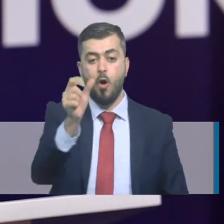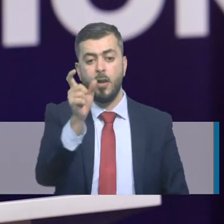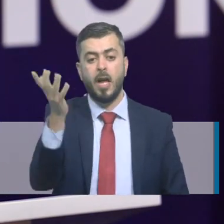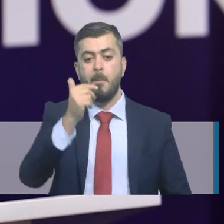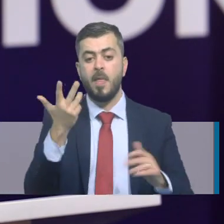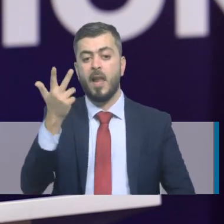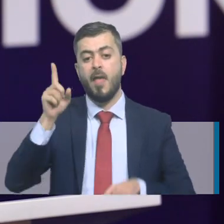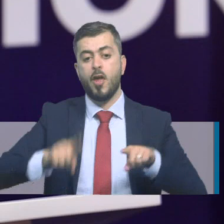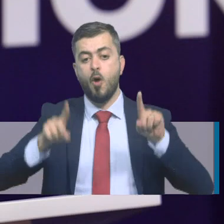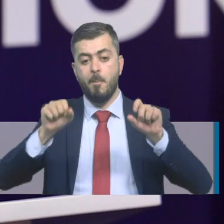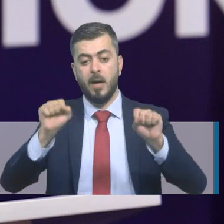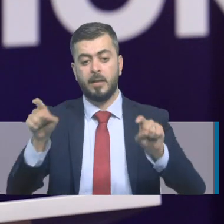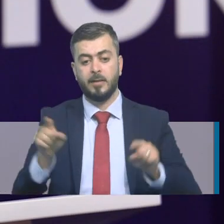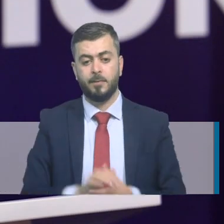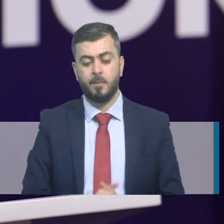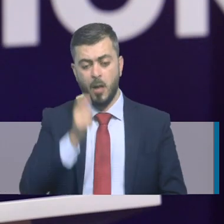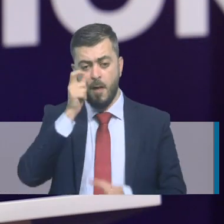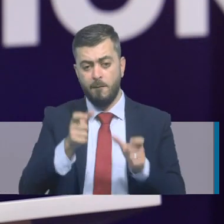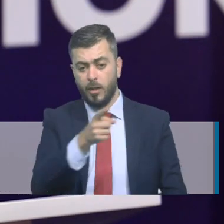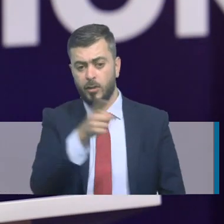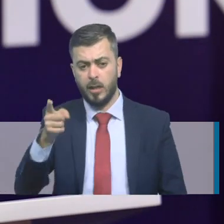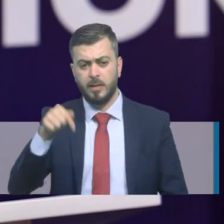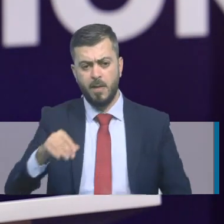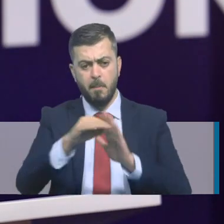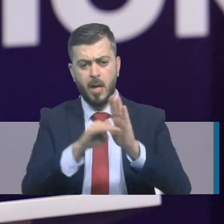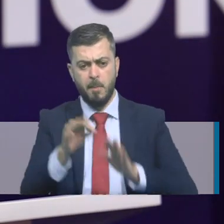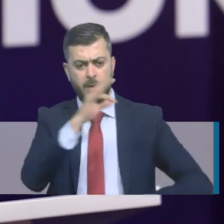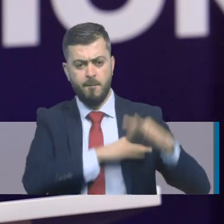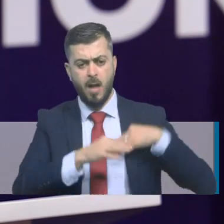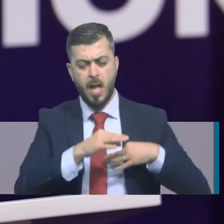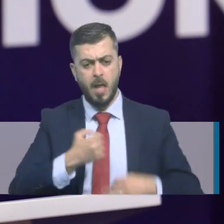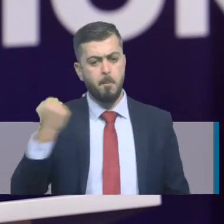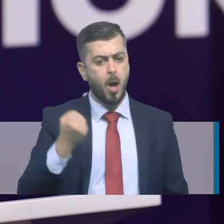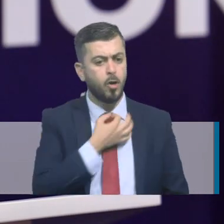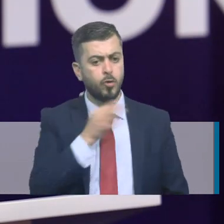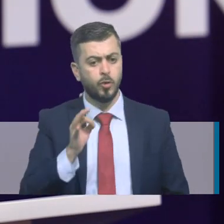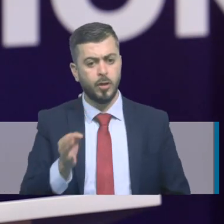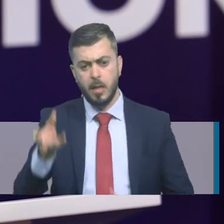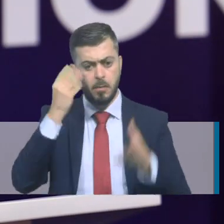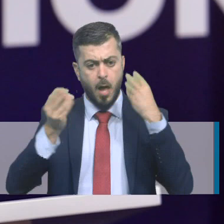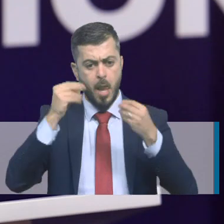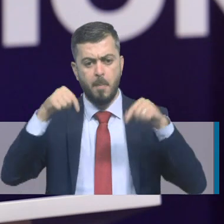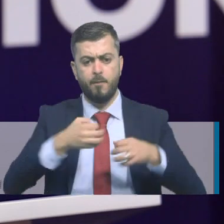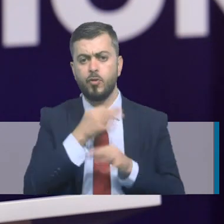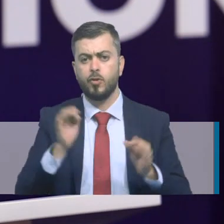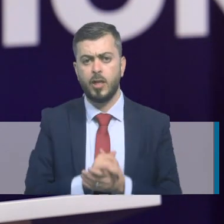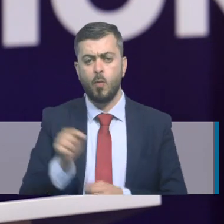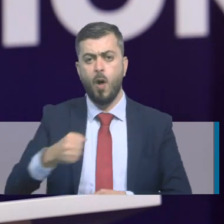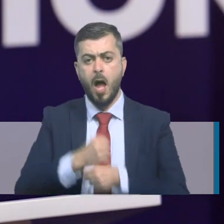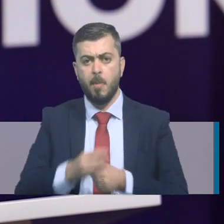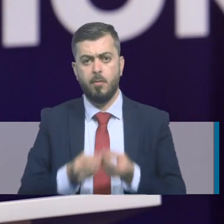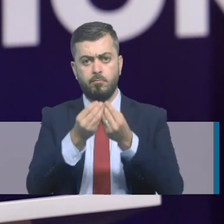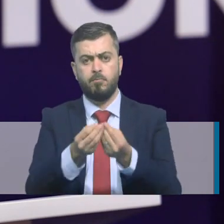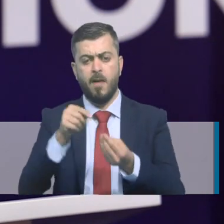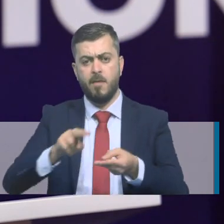3 أيام. واكتسب المشاركون خلال البرنامج مهارات جديدة وعملوا على بناء حلول